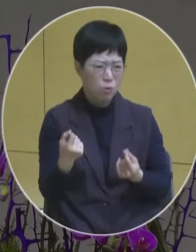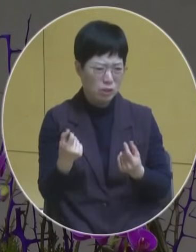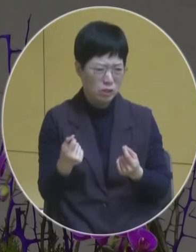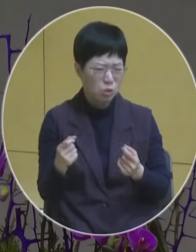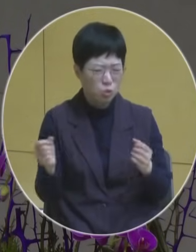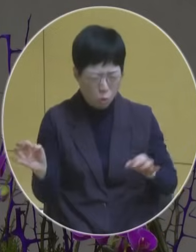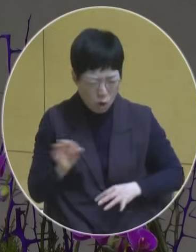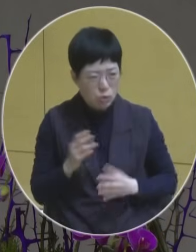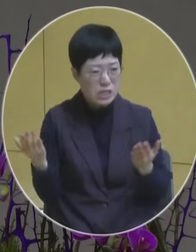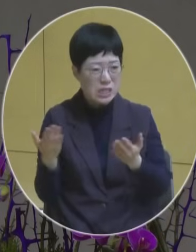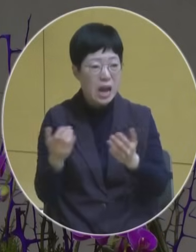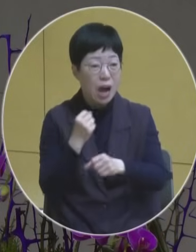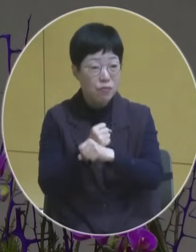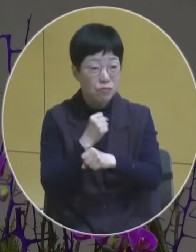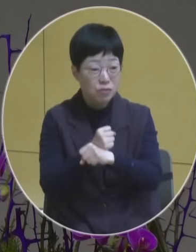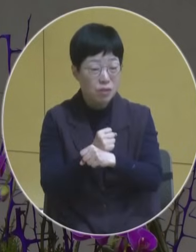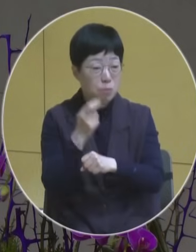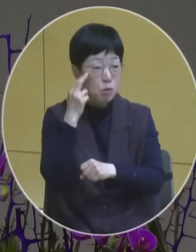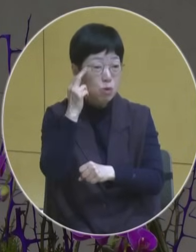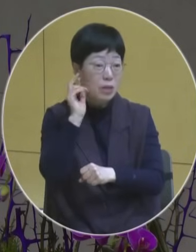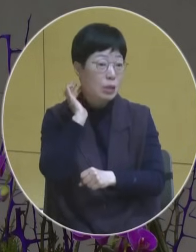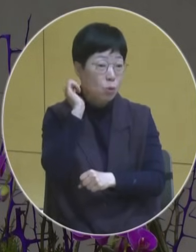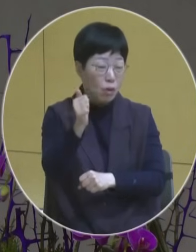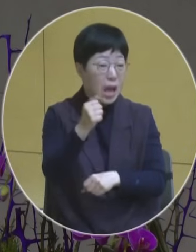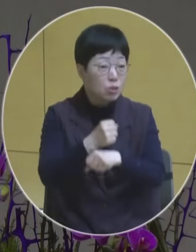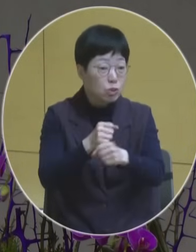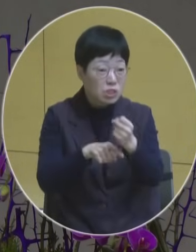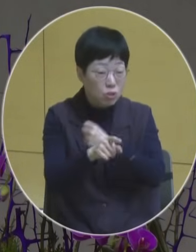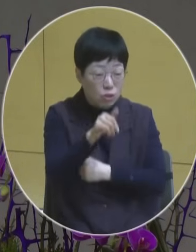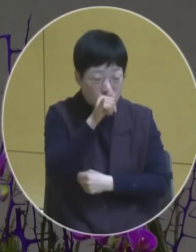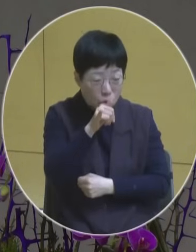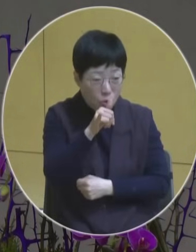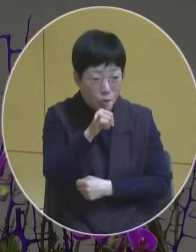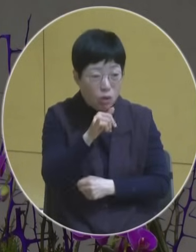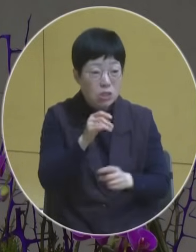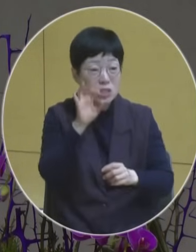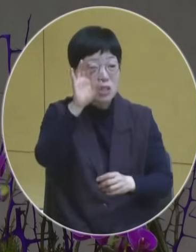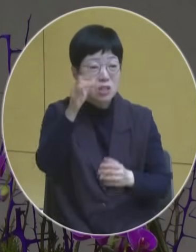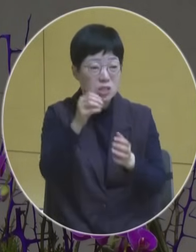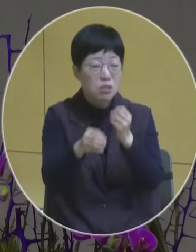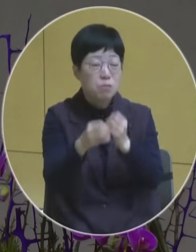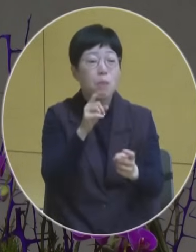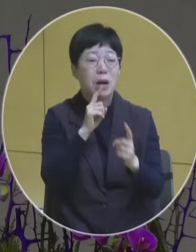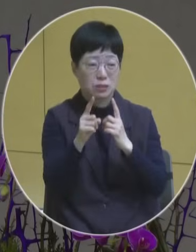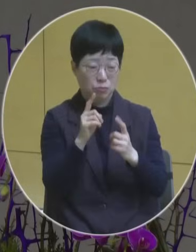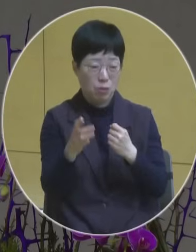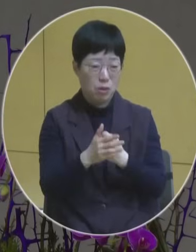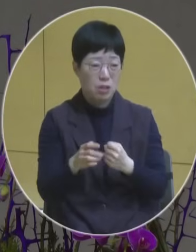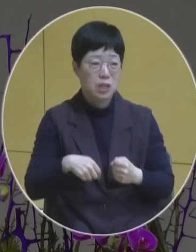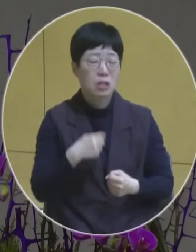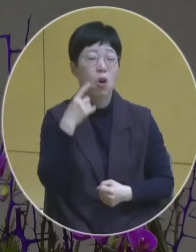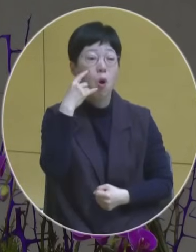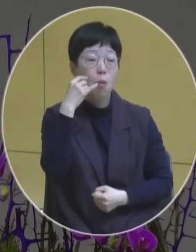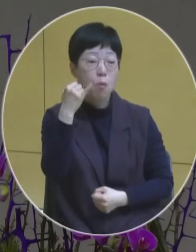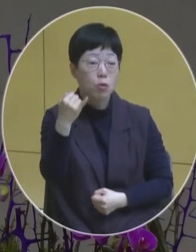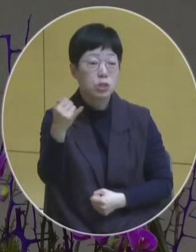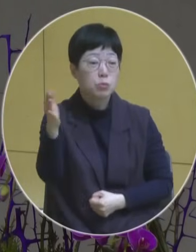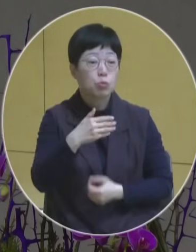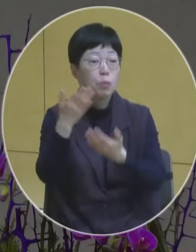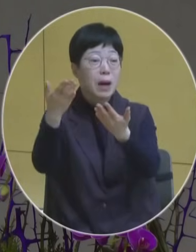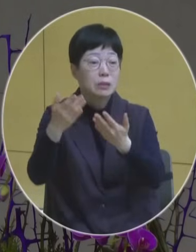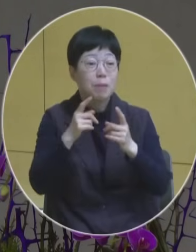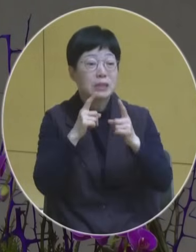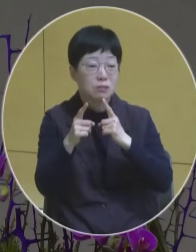일을 할 수 있었던 링컨이 할 수 있었던 이유는 바로 시편 34편 말씀이었다고 그래요. 자기 어머니로부터 받은 이